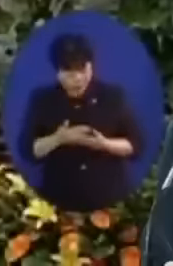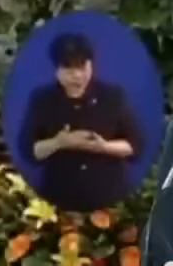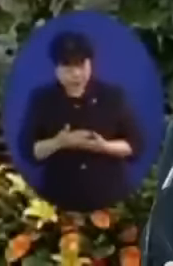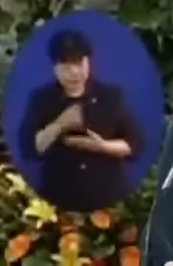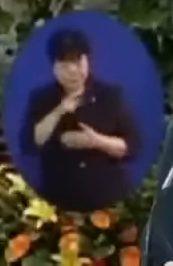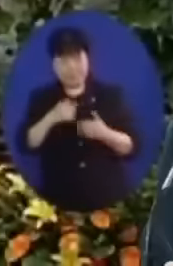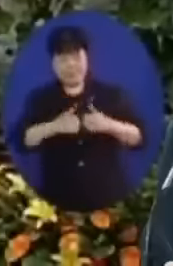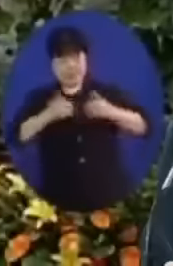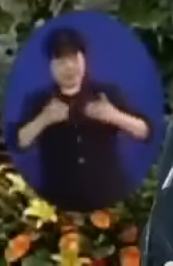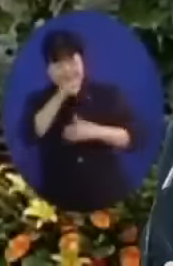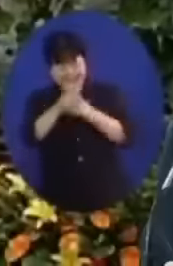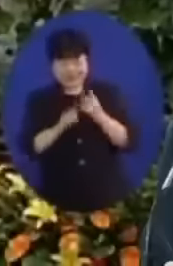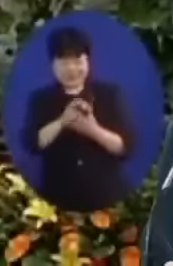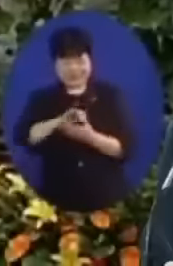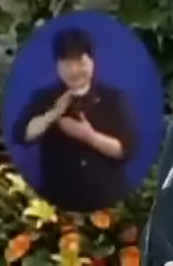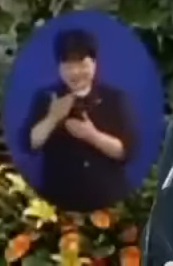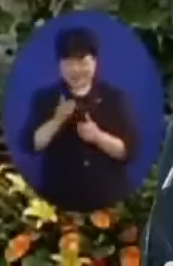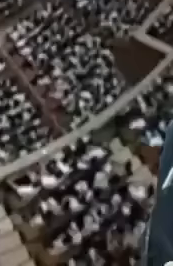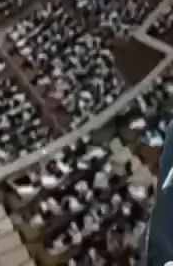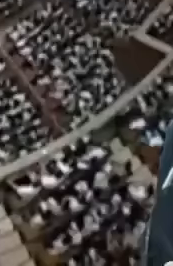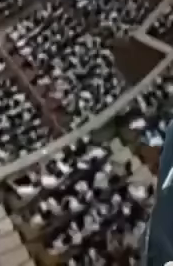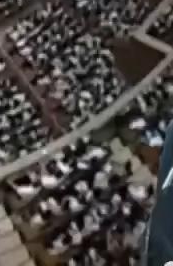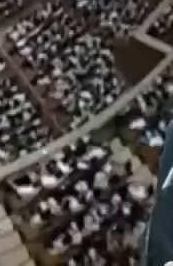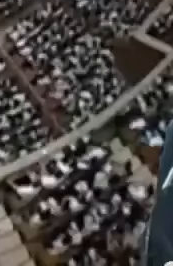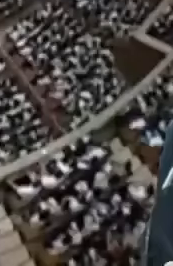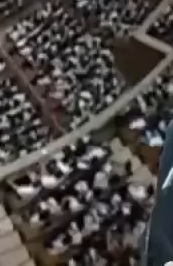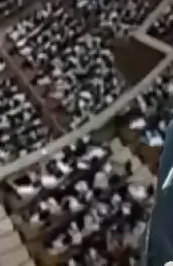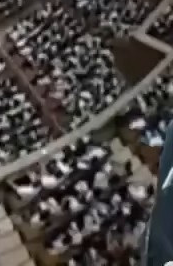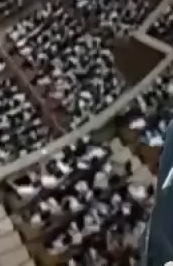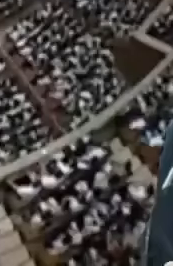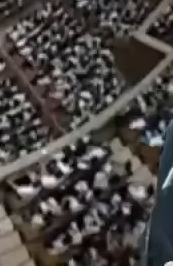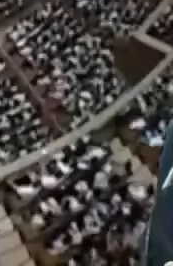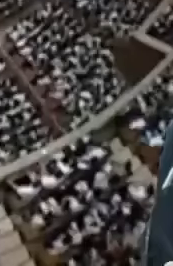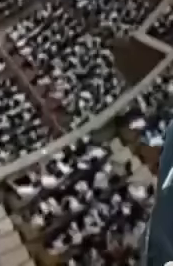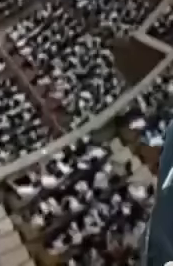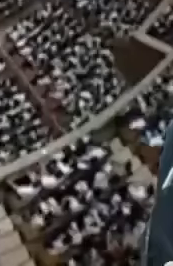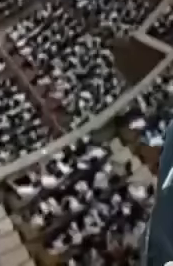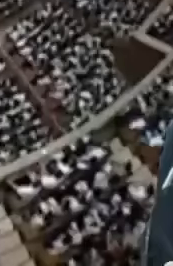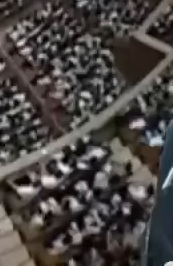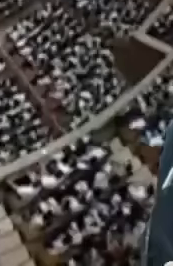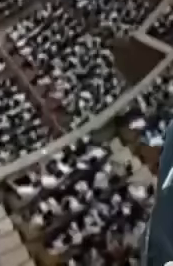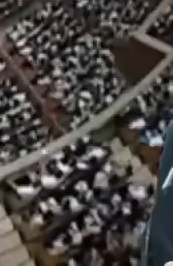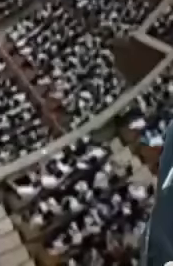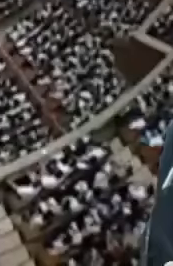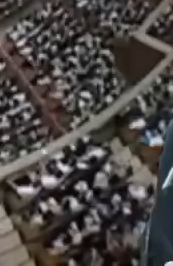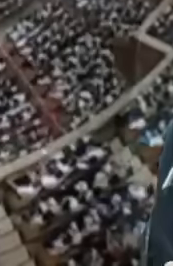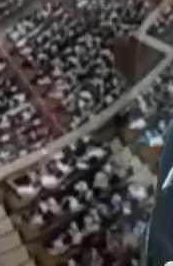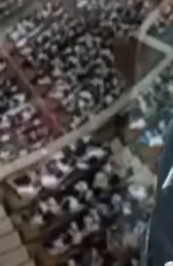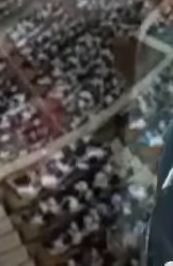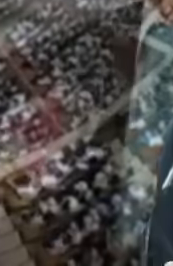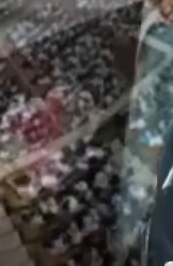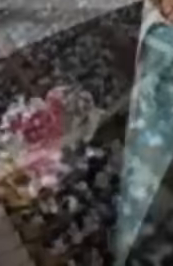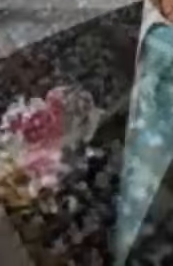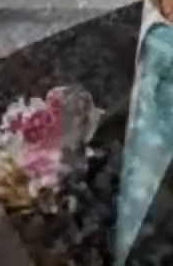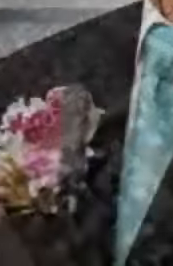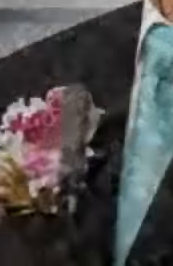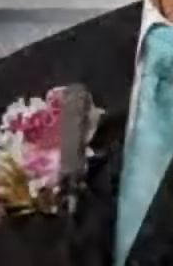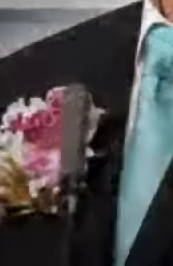오늘 마음문을 열고 하나님의 친구가 되게 도와주시옵소서. 예수님 이름으로 기도합니다.